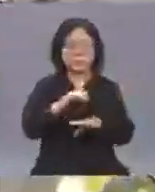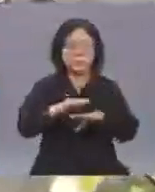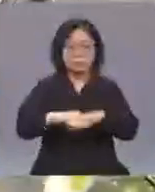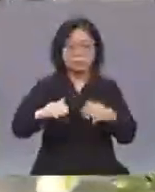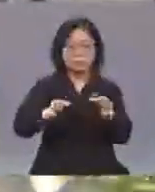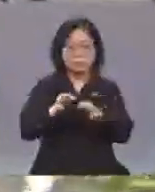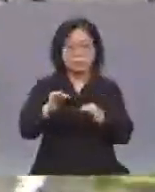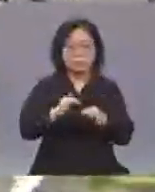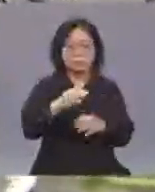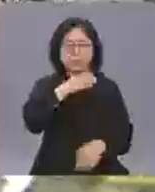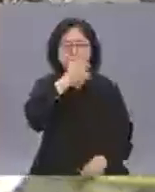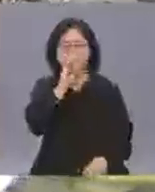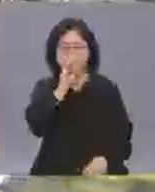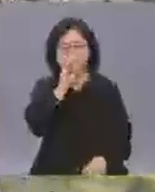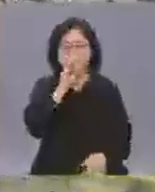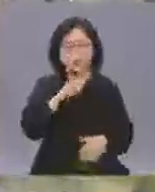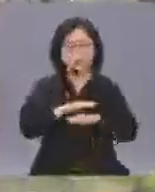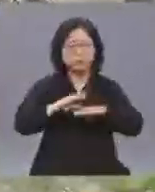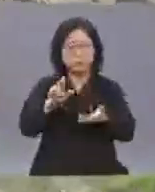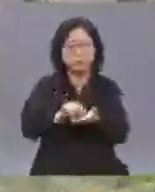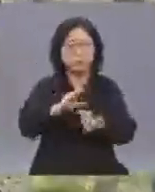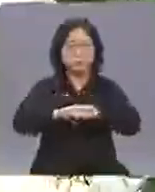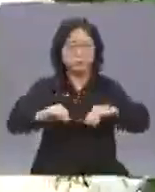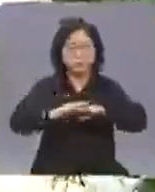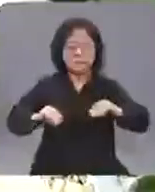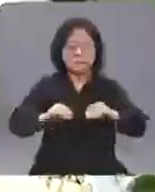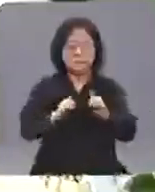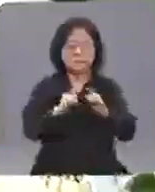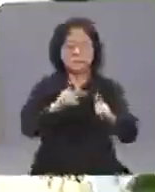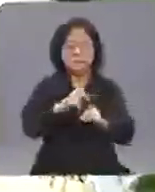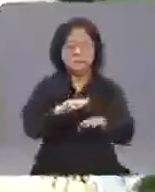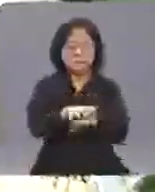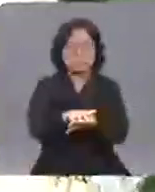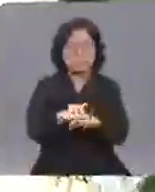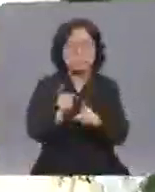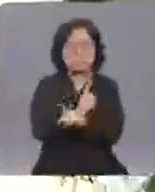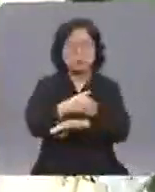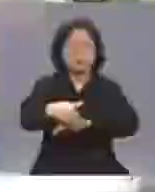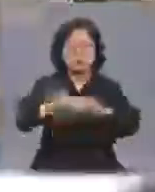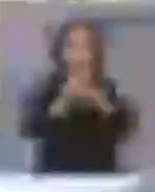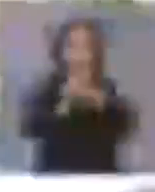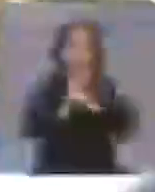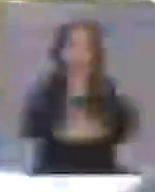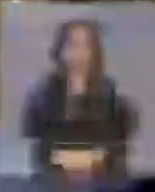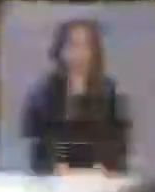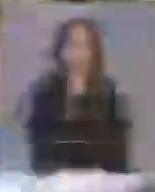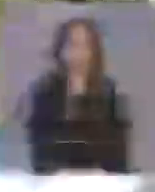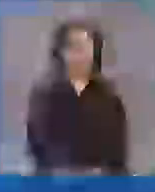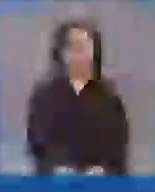농가 경영주의 고령화 추세를 완화하는 등 농업인력 구조 개선에 나설 방침입니다